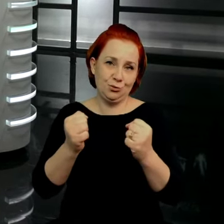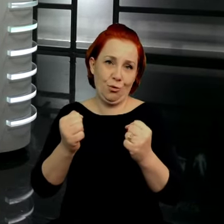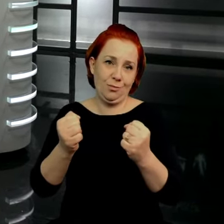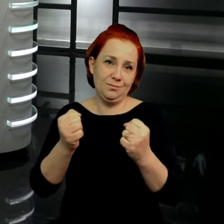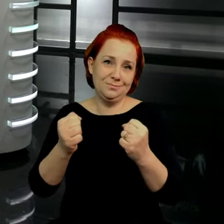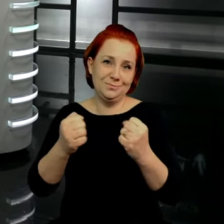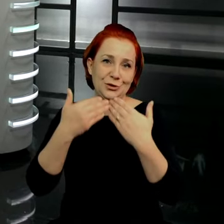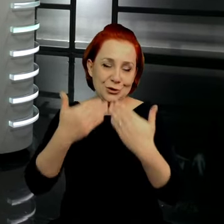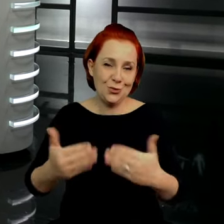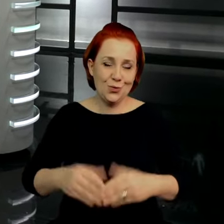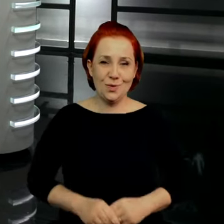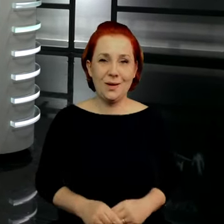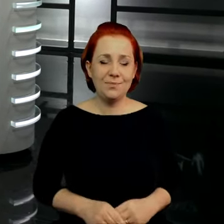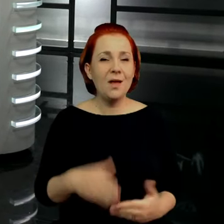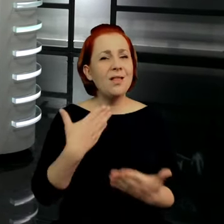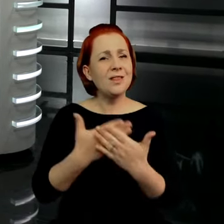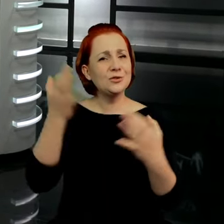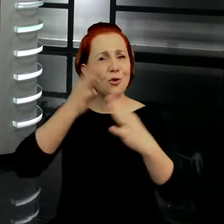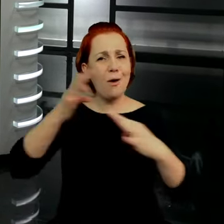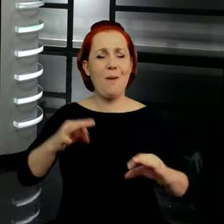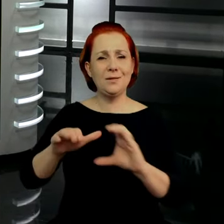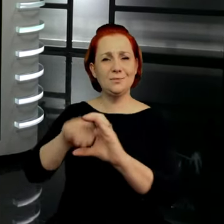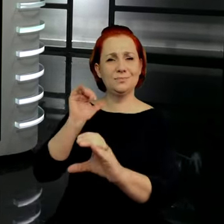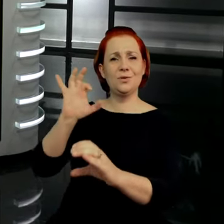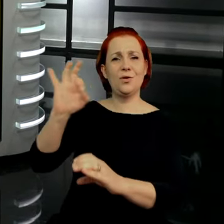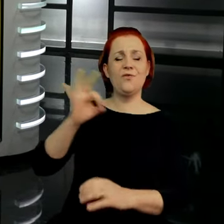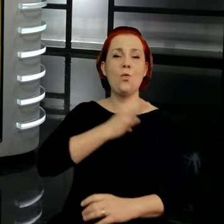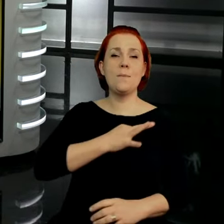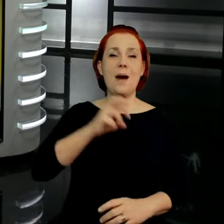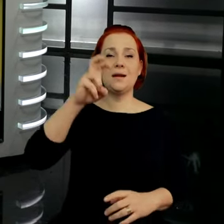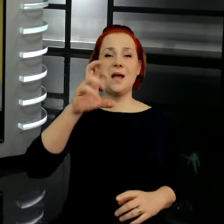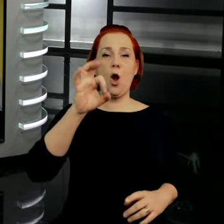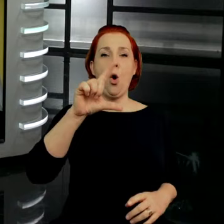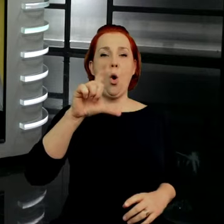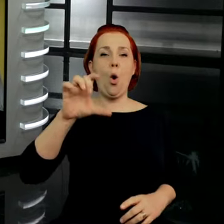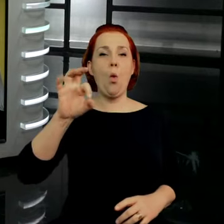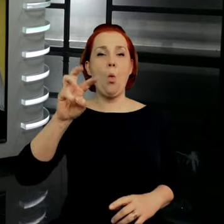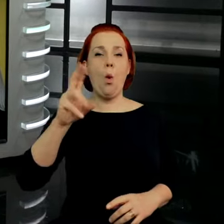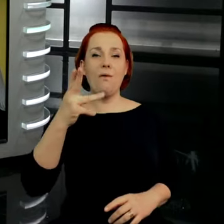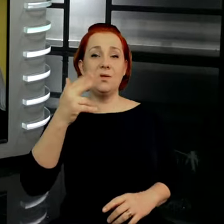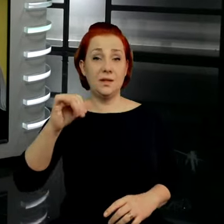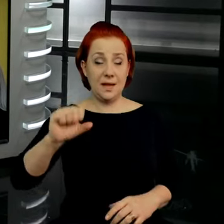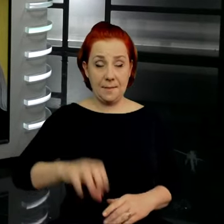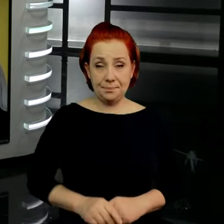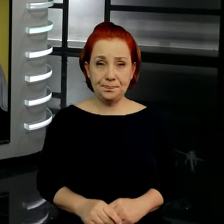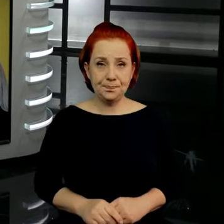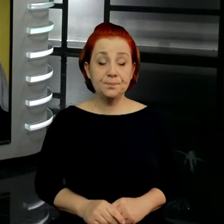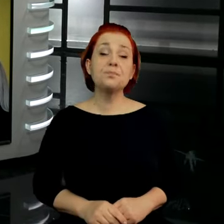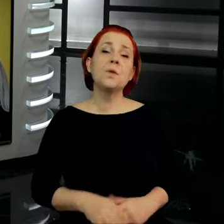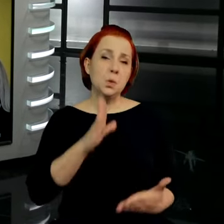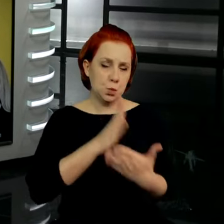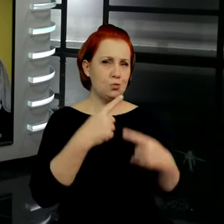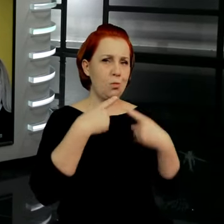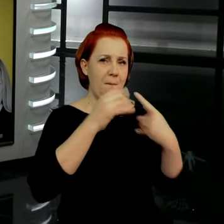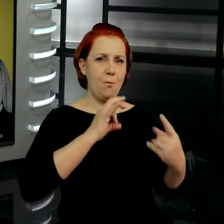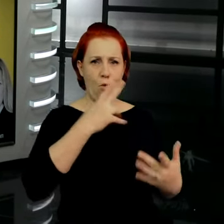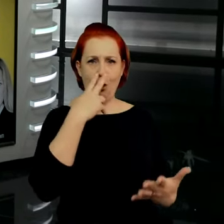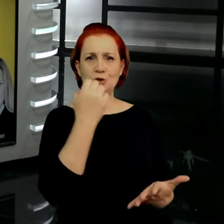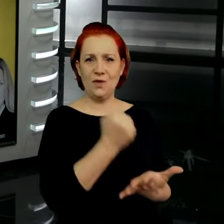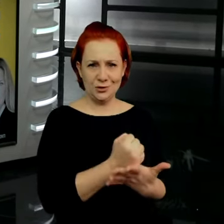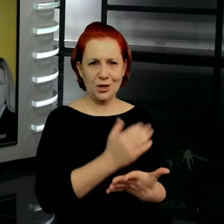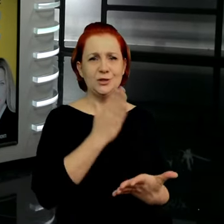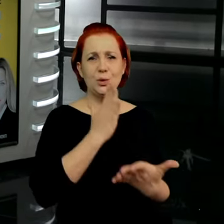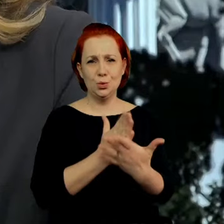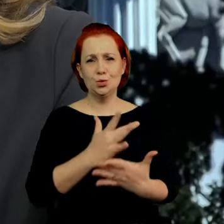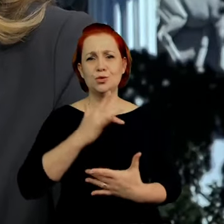pani odeszła z partii Hołowni? Tak jak mówiłam w moim oświadczeniu, no, tworzy się po prostu, gdzieś tam zapadła decyzja w środku,